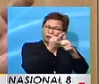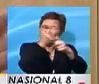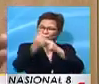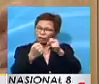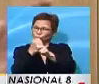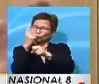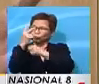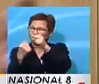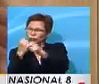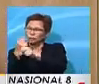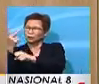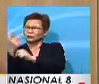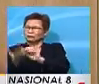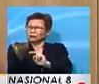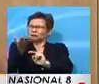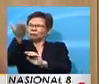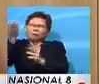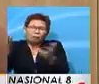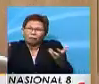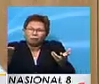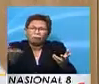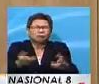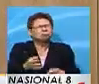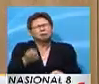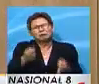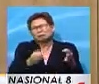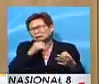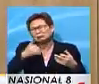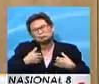ketiga dan seterusnyaalah sebab kalau